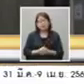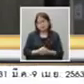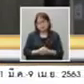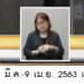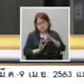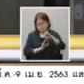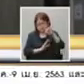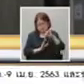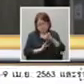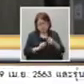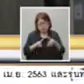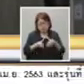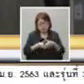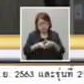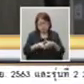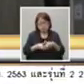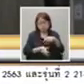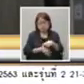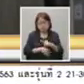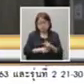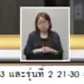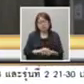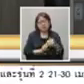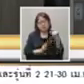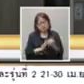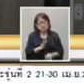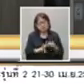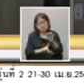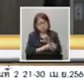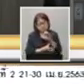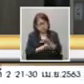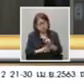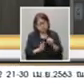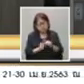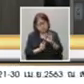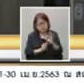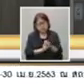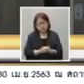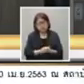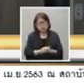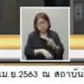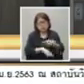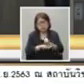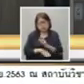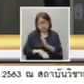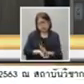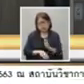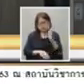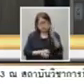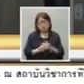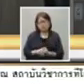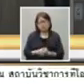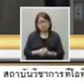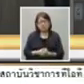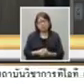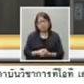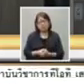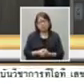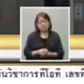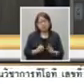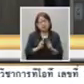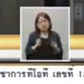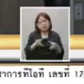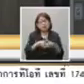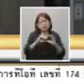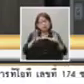านตามข้อบังคับที่9วงเล็บ1ครับท่านประธานปฏิบัติตัวไม่เป็นกลางอย่างรุนแรงเพื่อนสมาชิกท่านประธานวิปรัฐบาลด้วยความเคารพนะครับท่